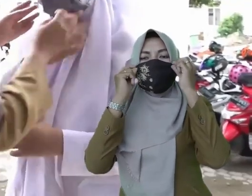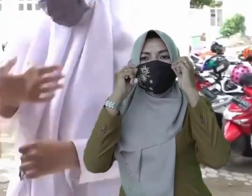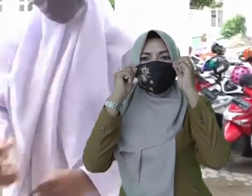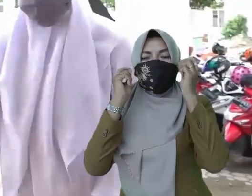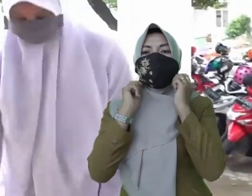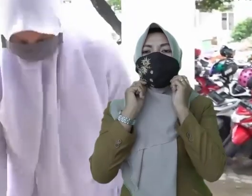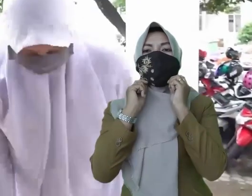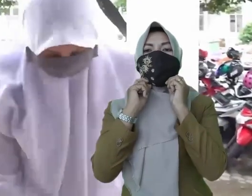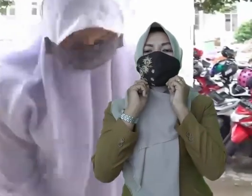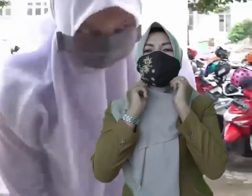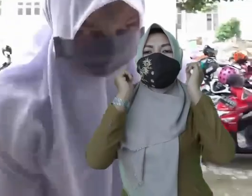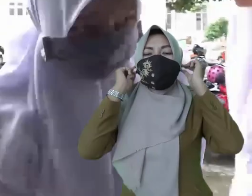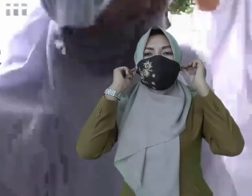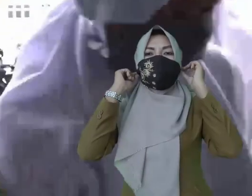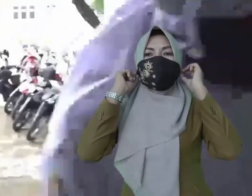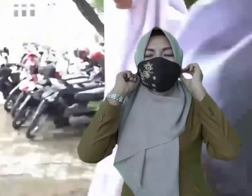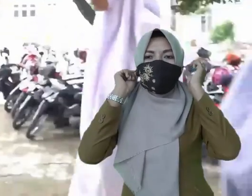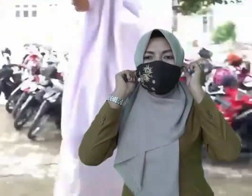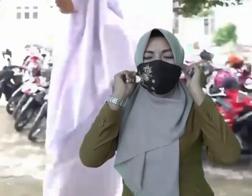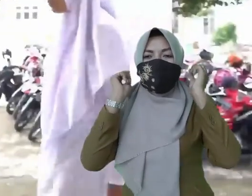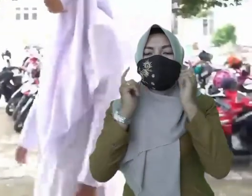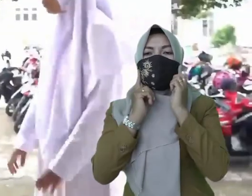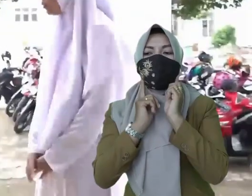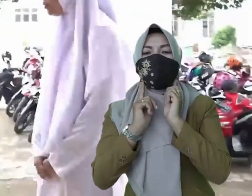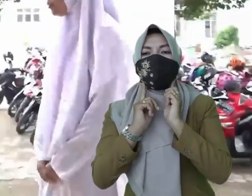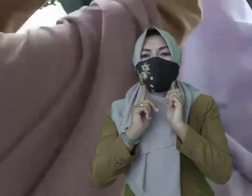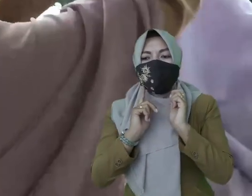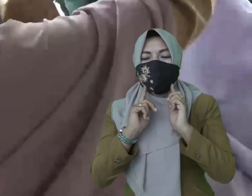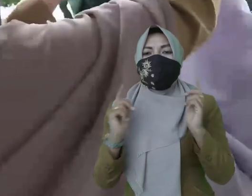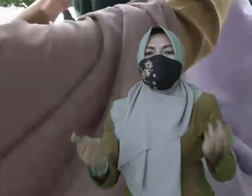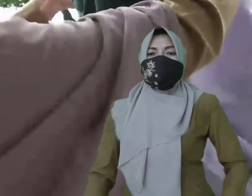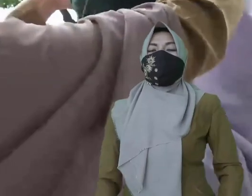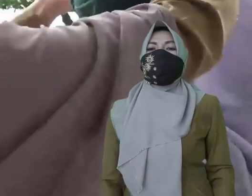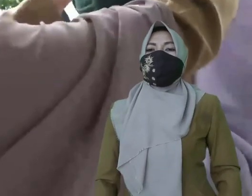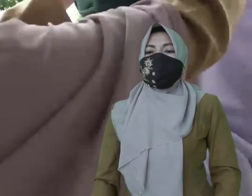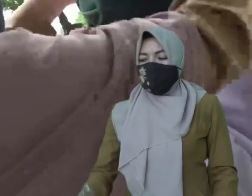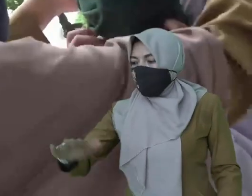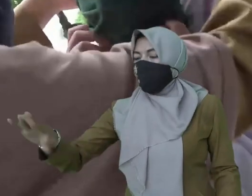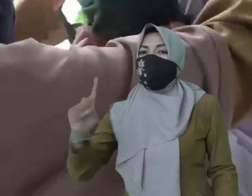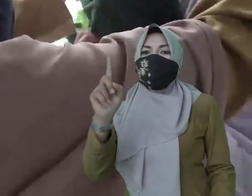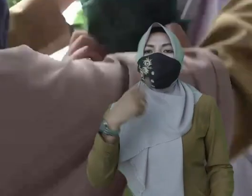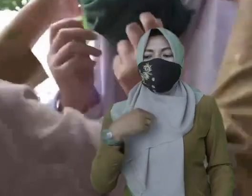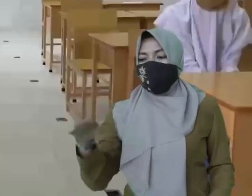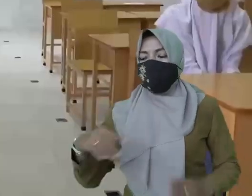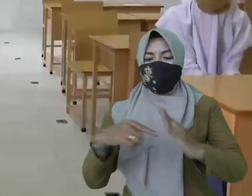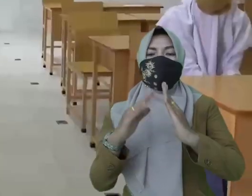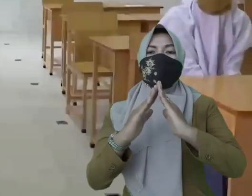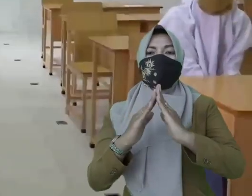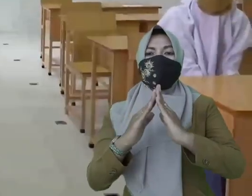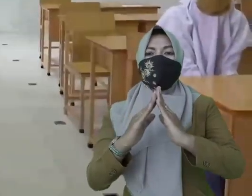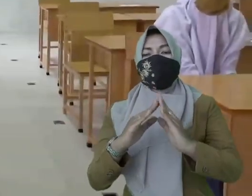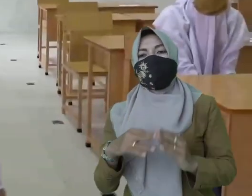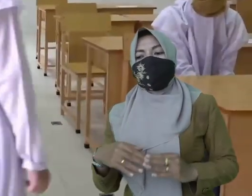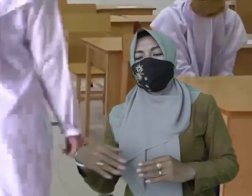masker, jangan dipegang di depan, di talinya. Taruh, pasang gini kan. Tentu guru memasang seperti anak sendiri